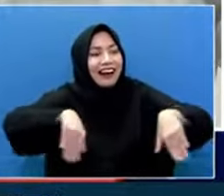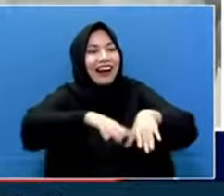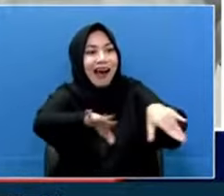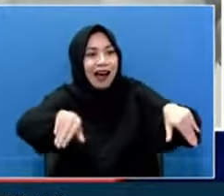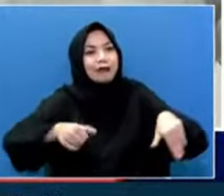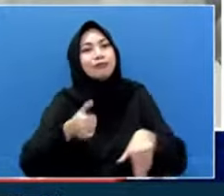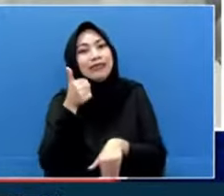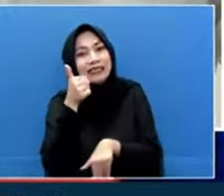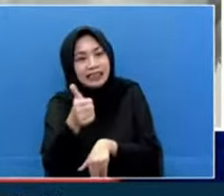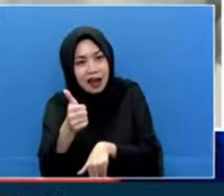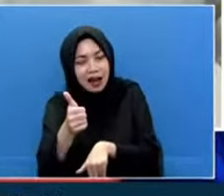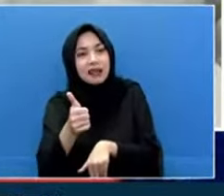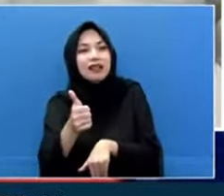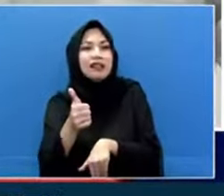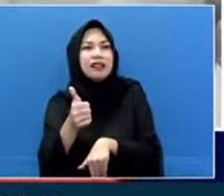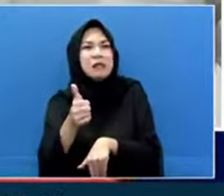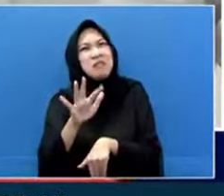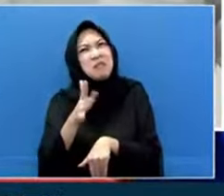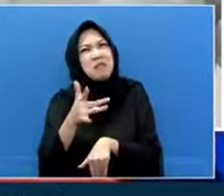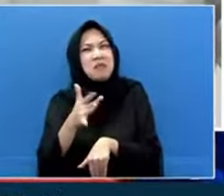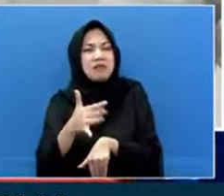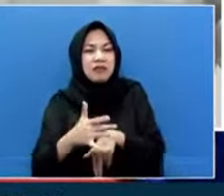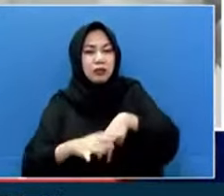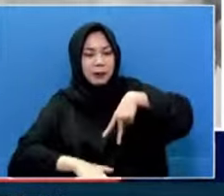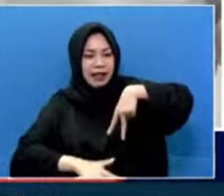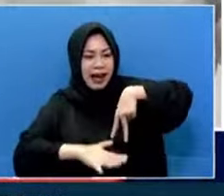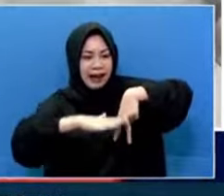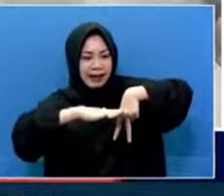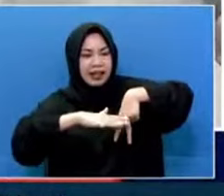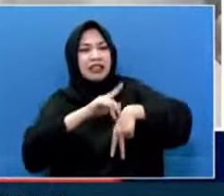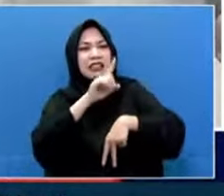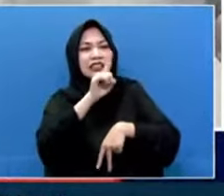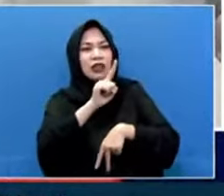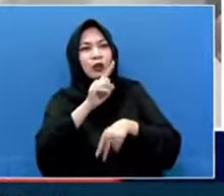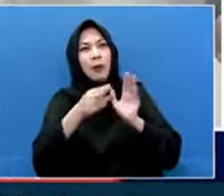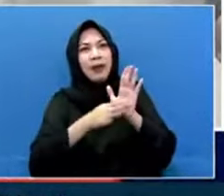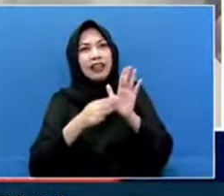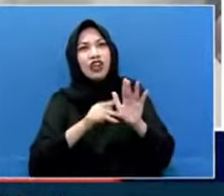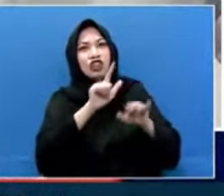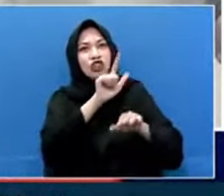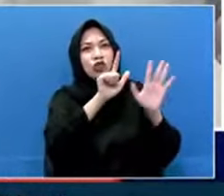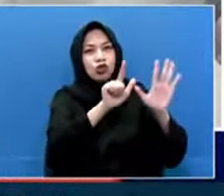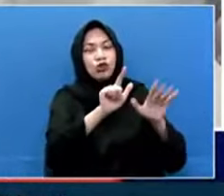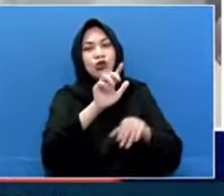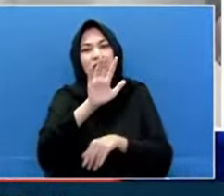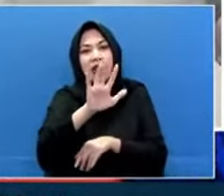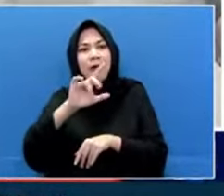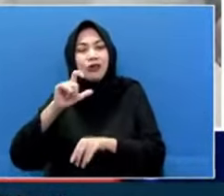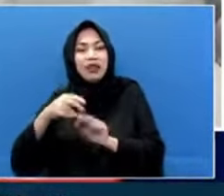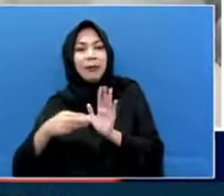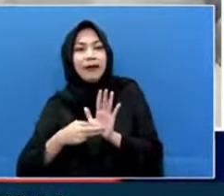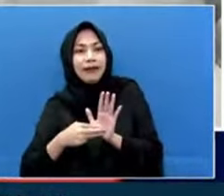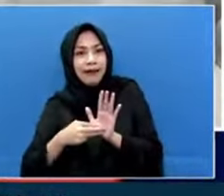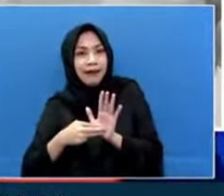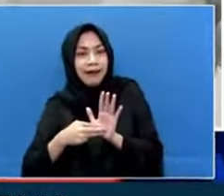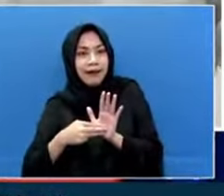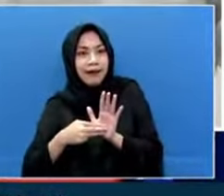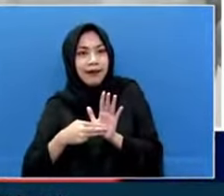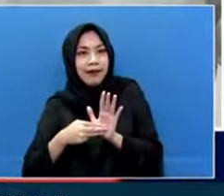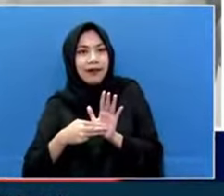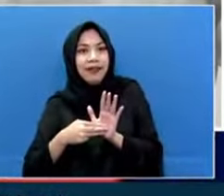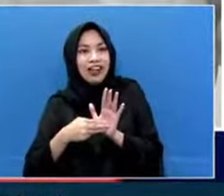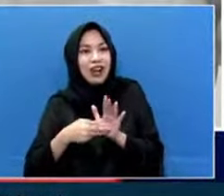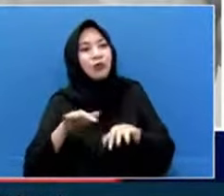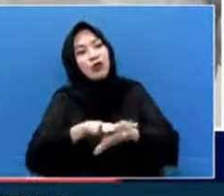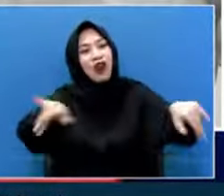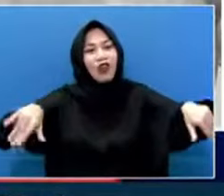juga sekitar 1 M 75 Cen dan saat itu masih menikmati atau merayakan